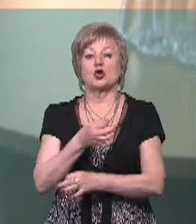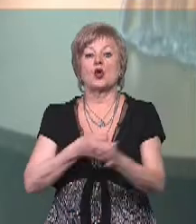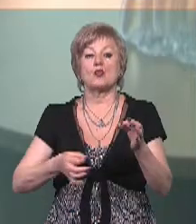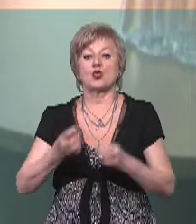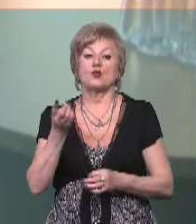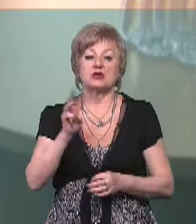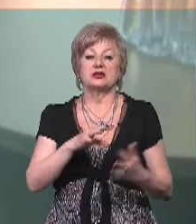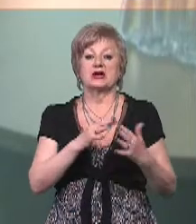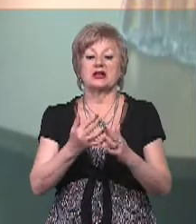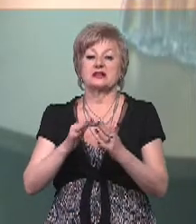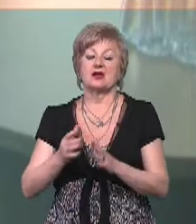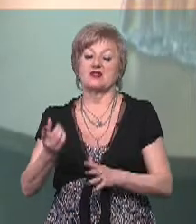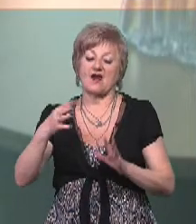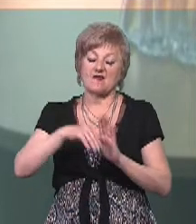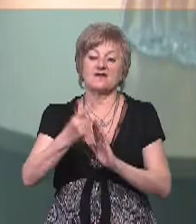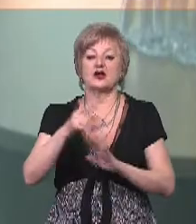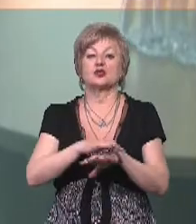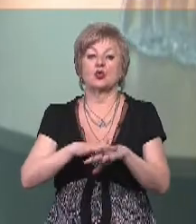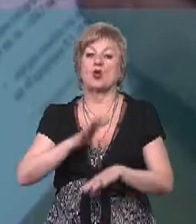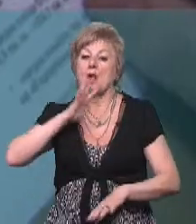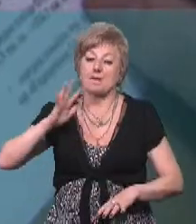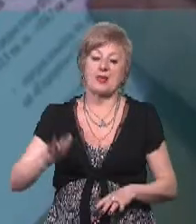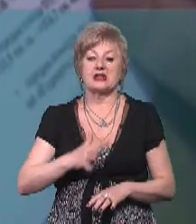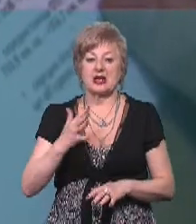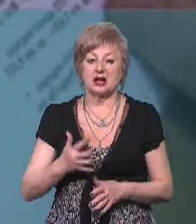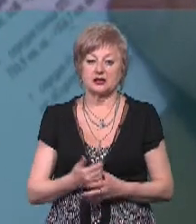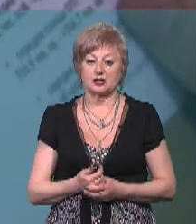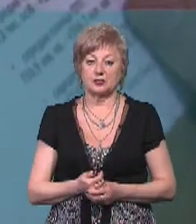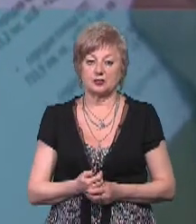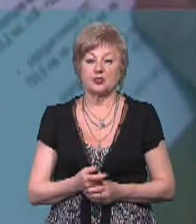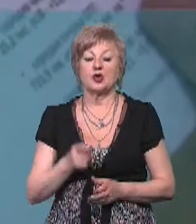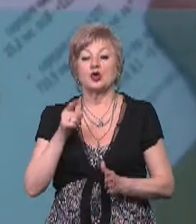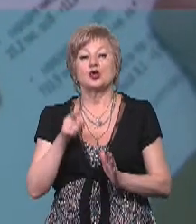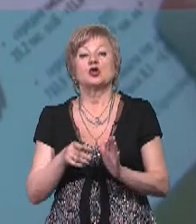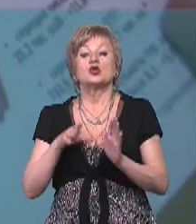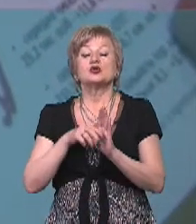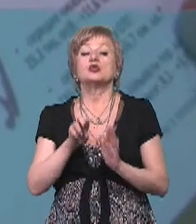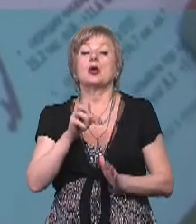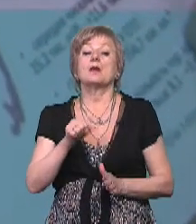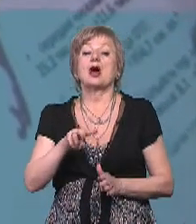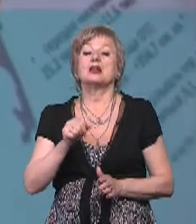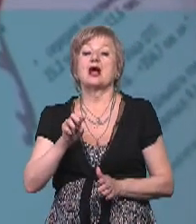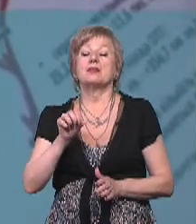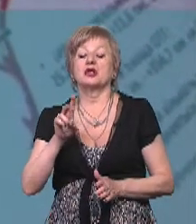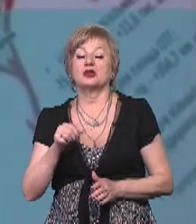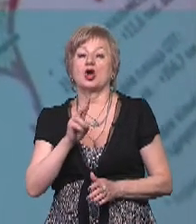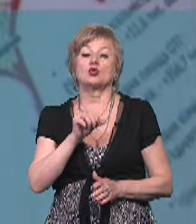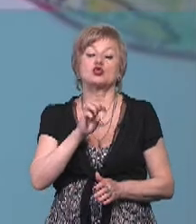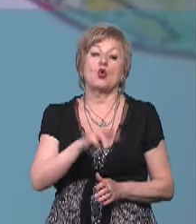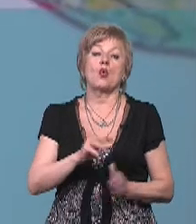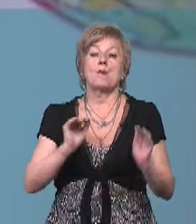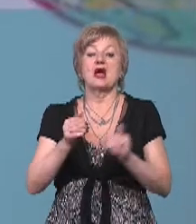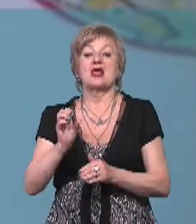3 селищ в єдину громаду тривають 5 років. Тобто сюди входить, отут десь Балабина впроти, Кушугум,